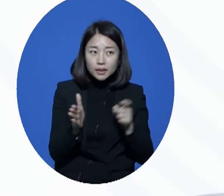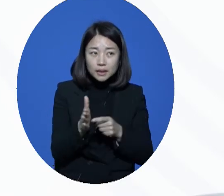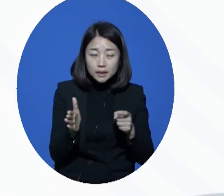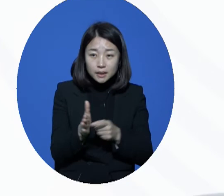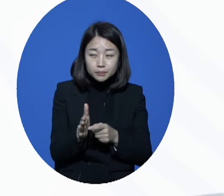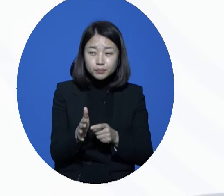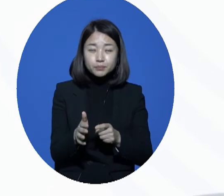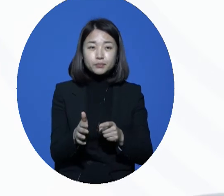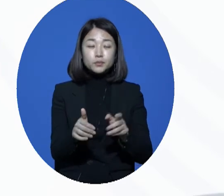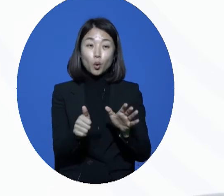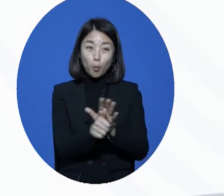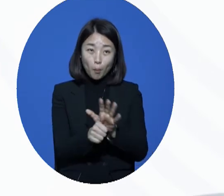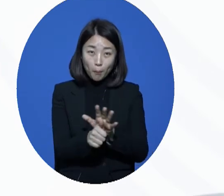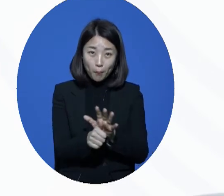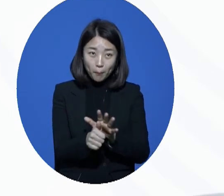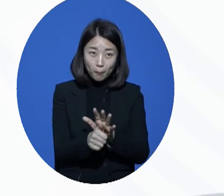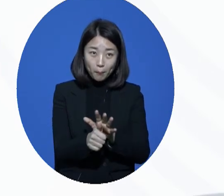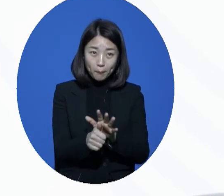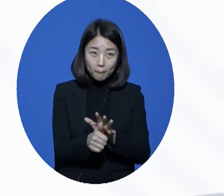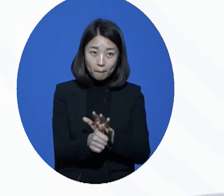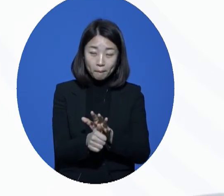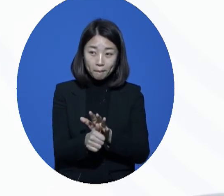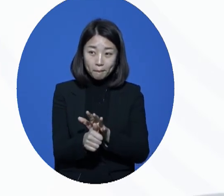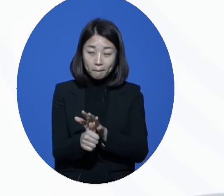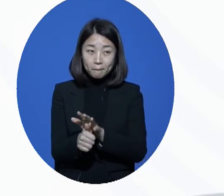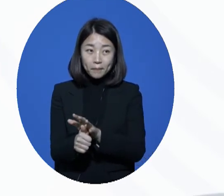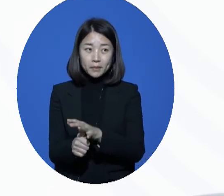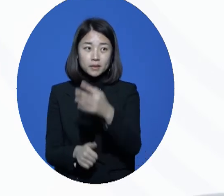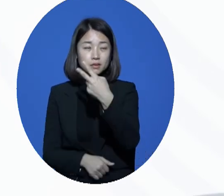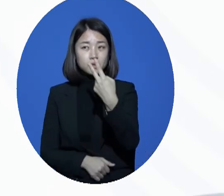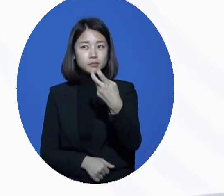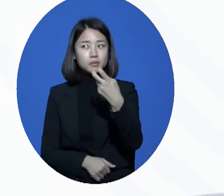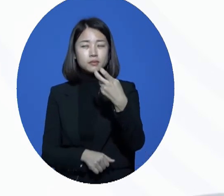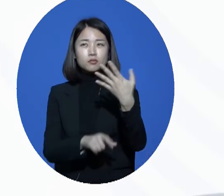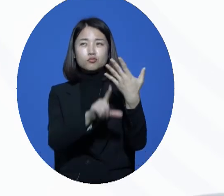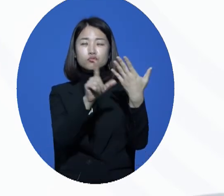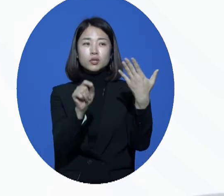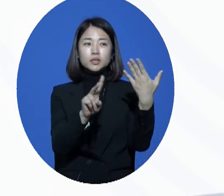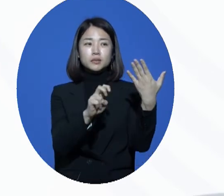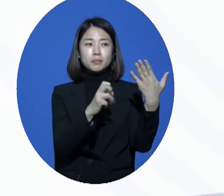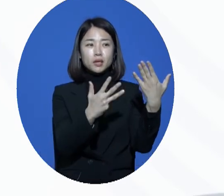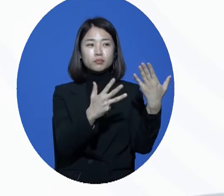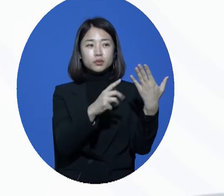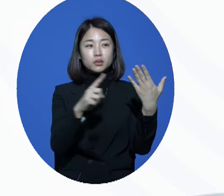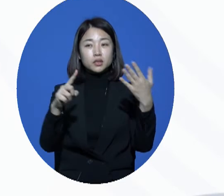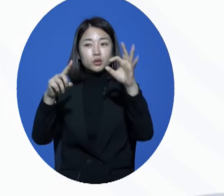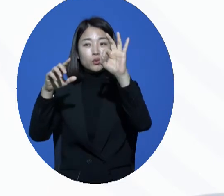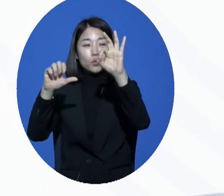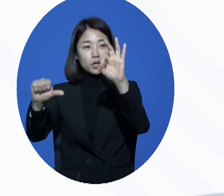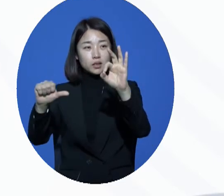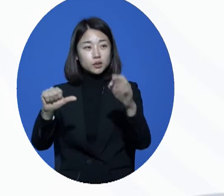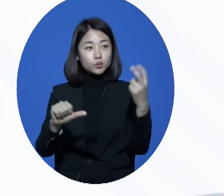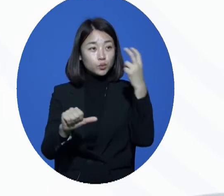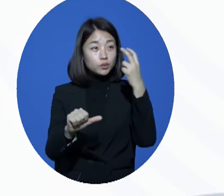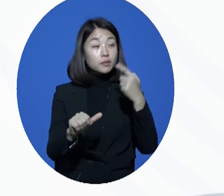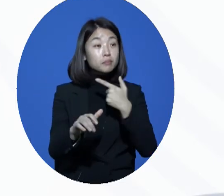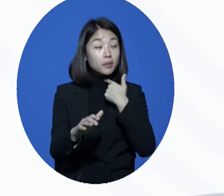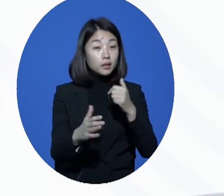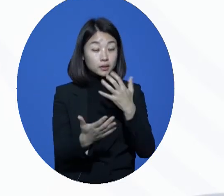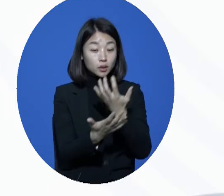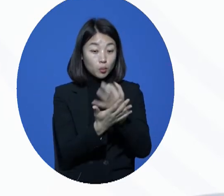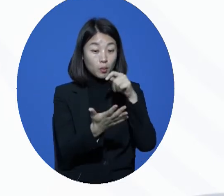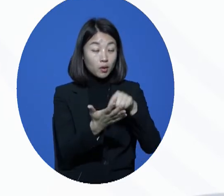돌봄 이용 및 온라인 수업에 대한 현황 조사를 2020년 9월 28일부터 10월 5일까지 진행을